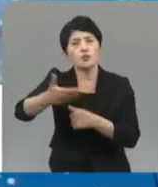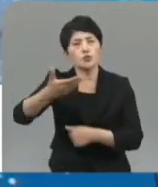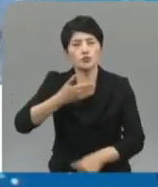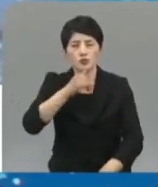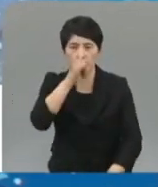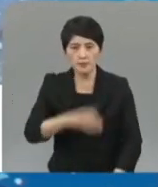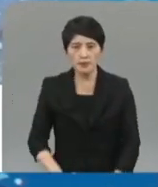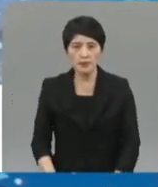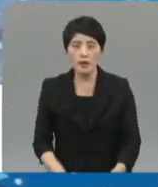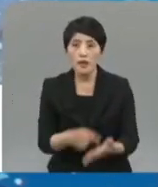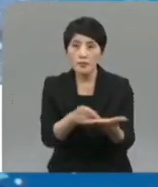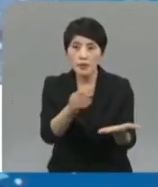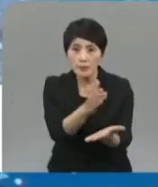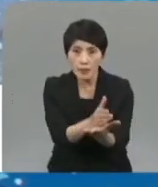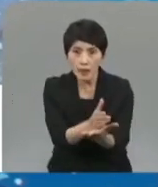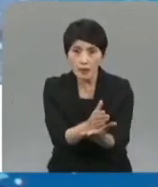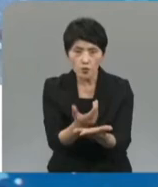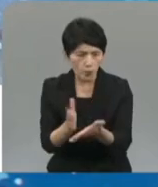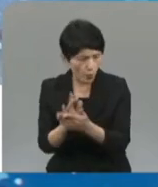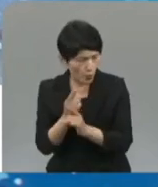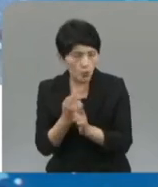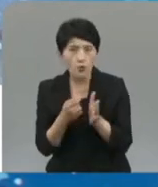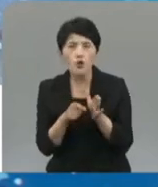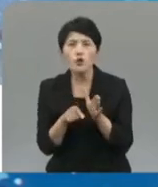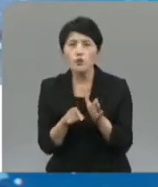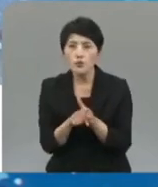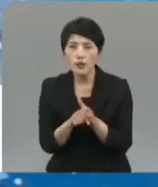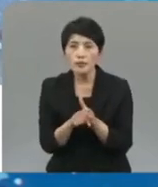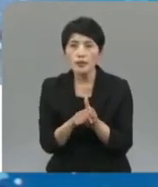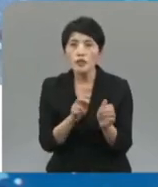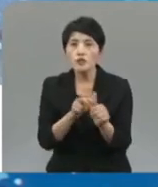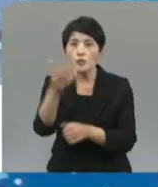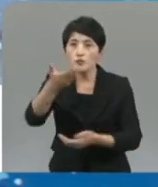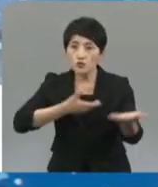신속한 복구 독려를 위해 시청자분들이 보내주신 주요 제보 정리해보겠습니다. 사회부